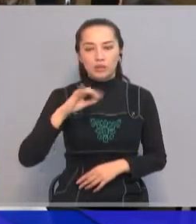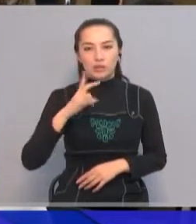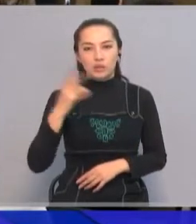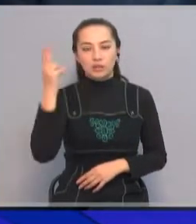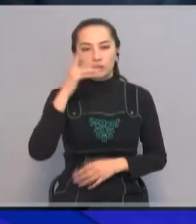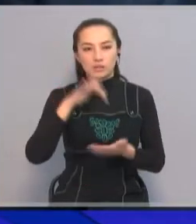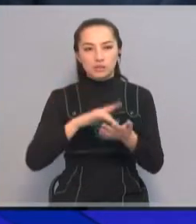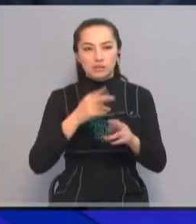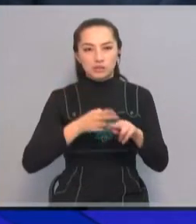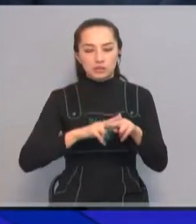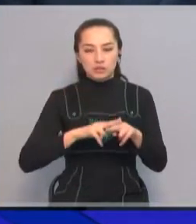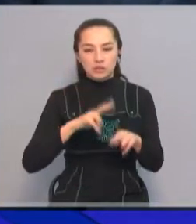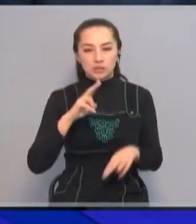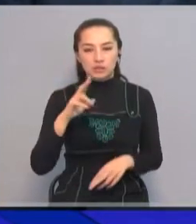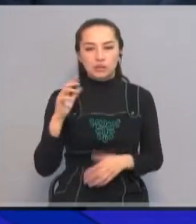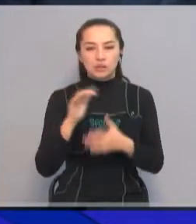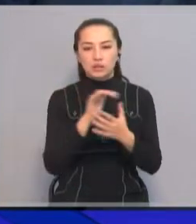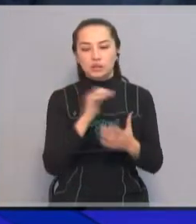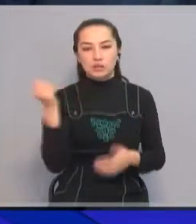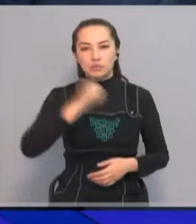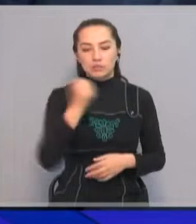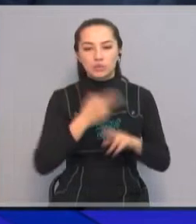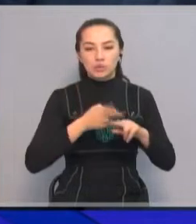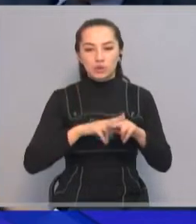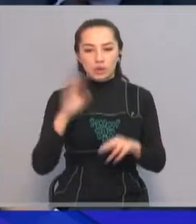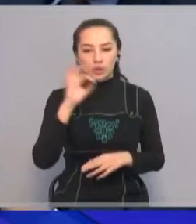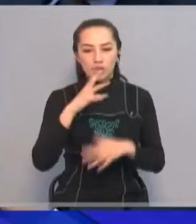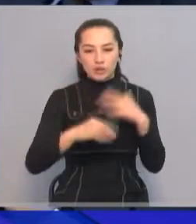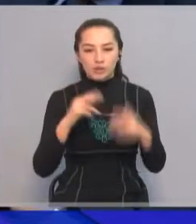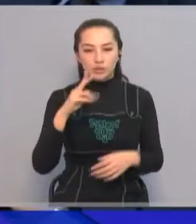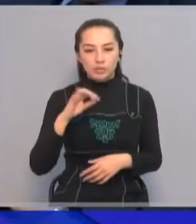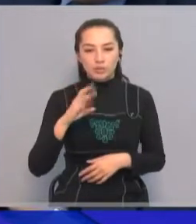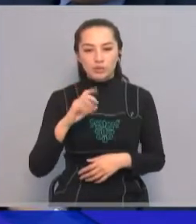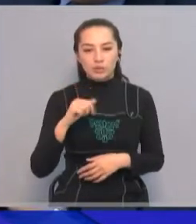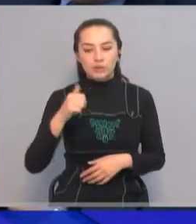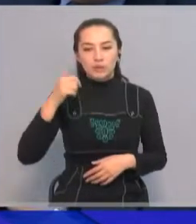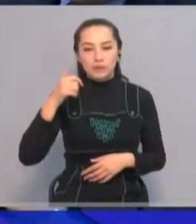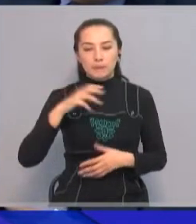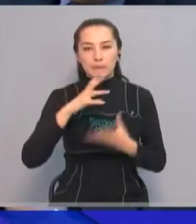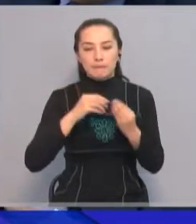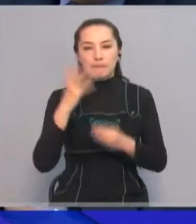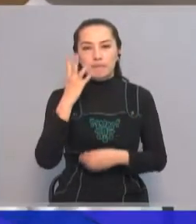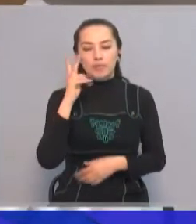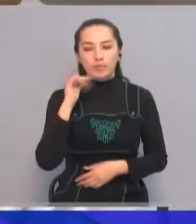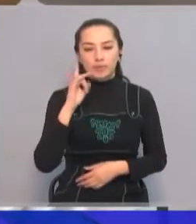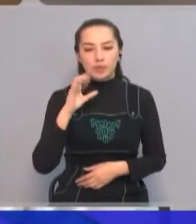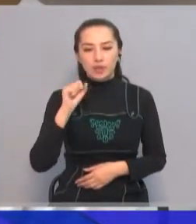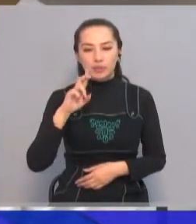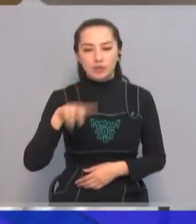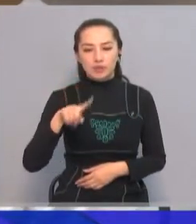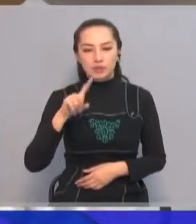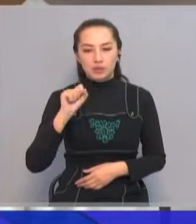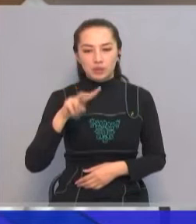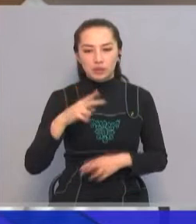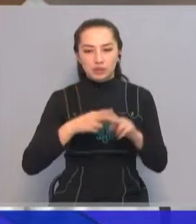астанасы Бухарест қаласында өткен қол күрестен әлем чемпионатының қола жүлдегері. Университеттің 4-ші курс білім алушысы Абзал Пірімбет